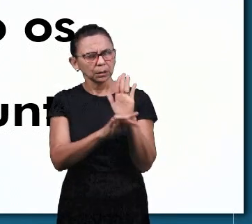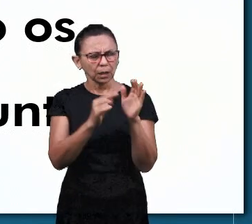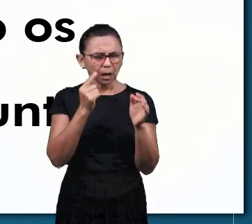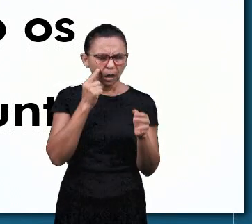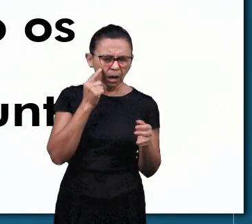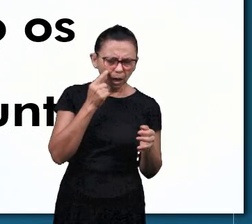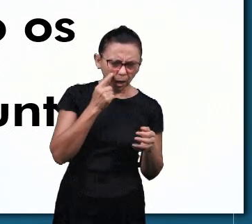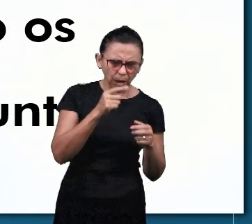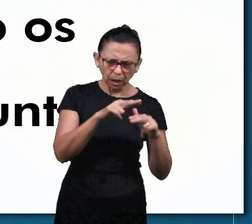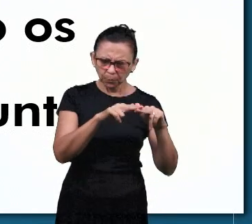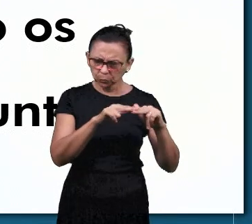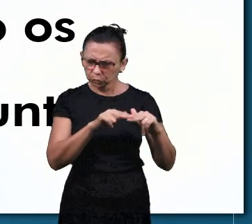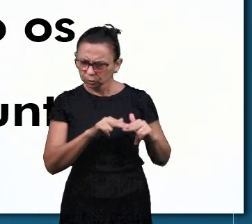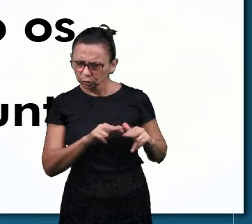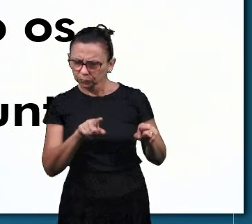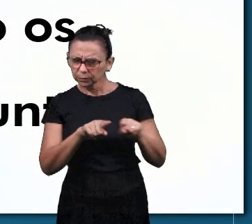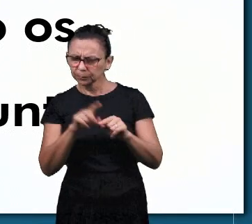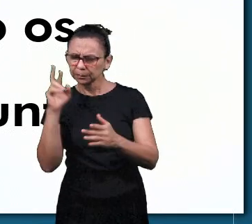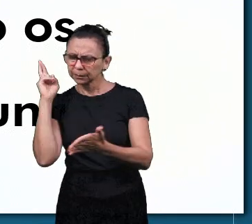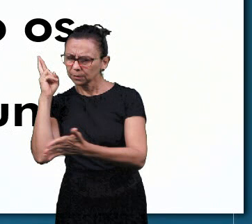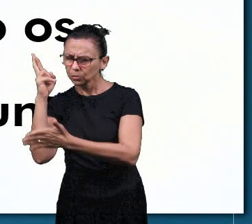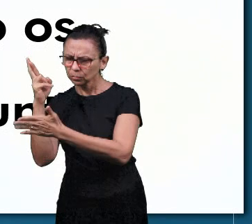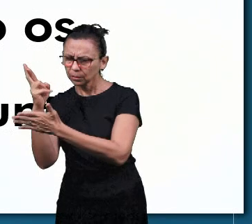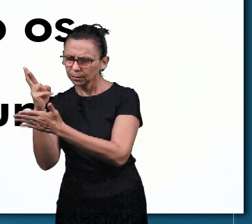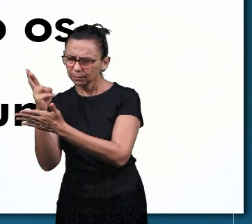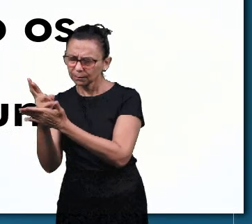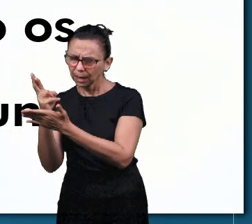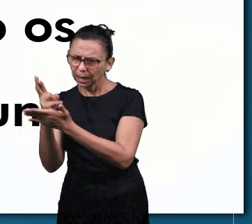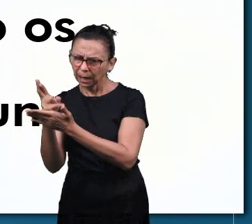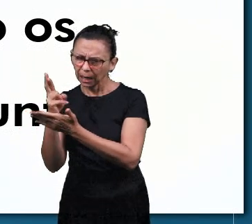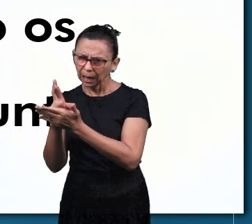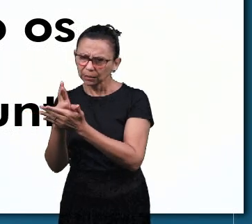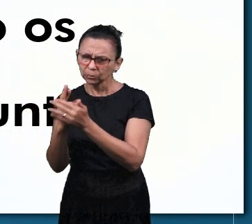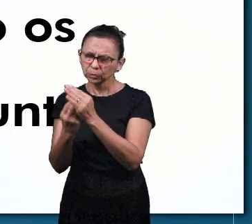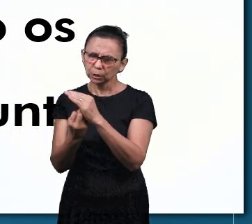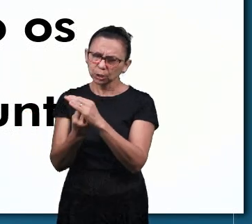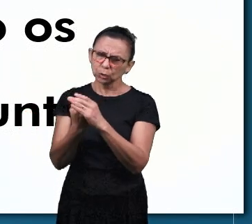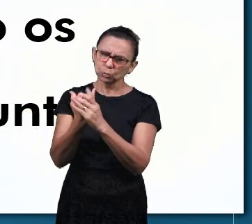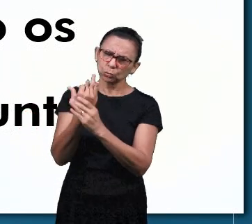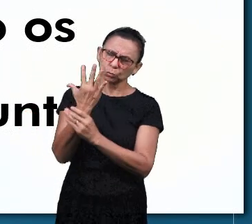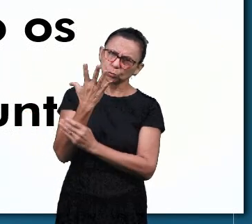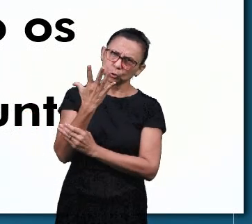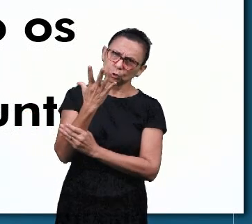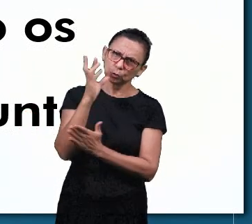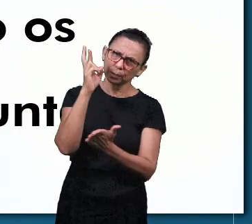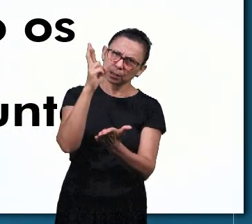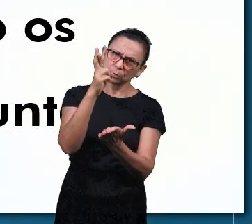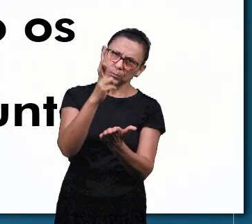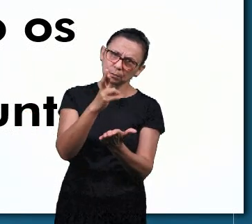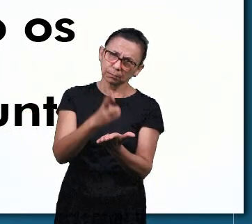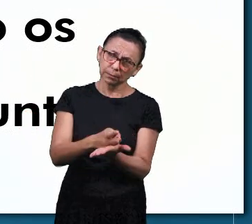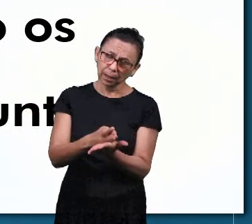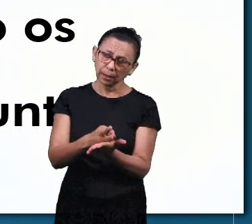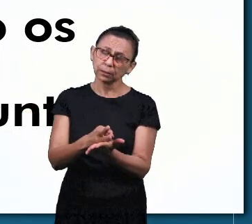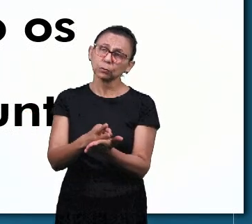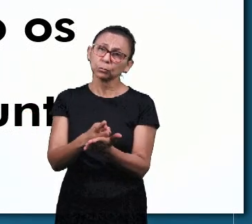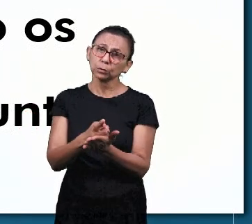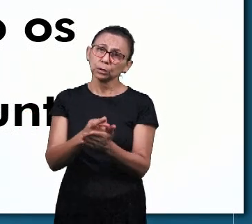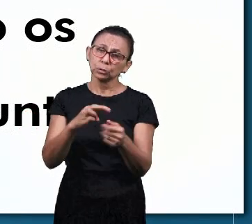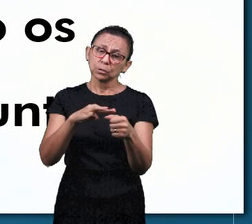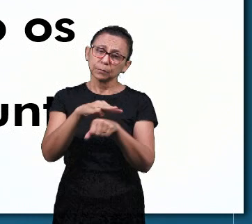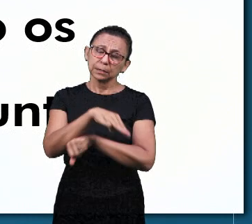et les résultats qui concernent la situation décadente des ministères. Dans la